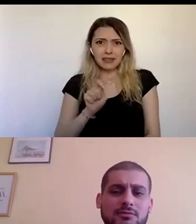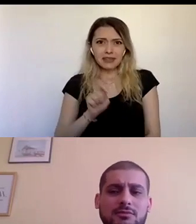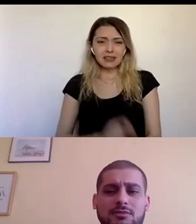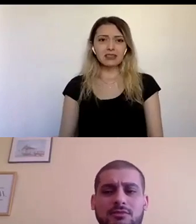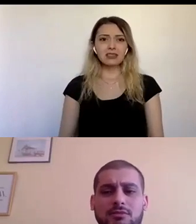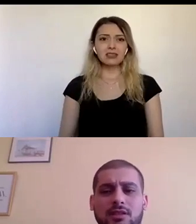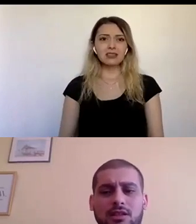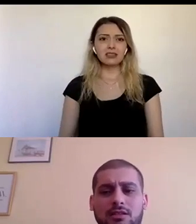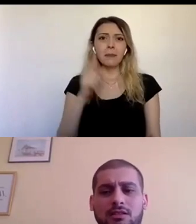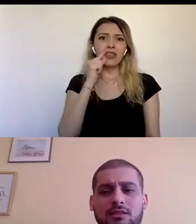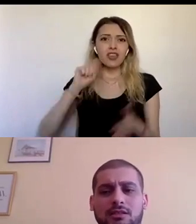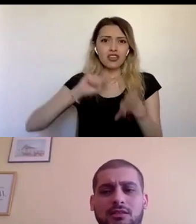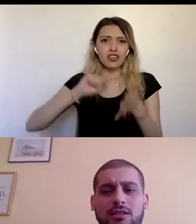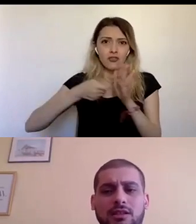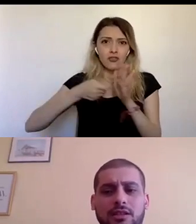gibi bir